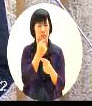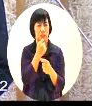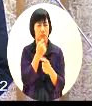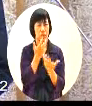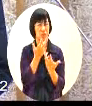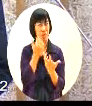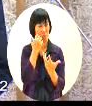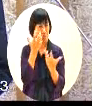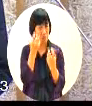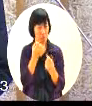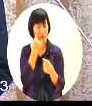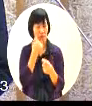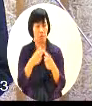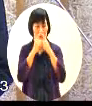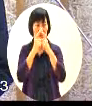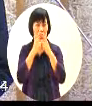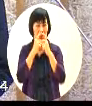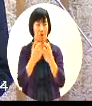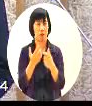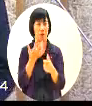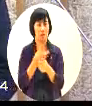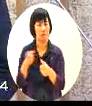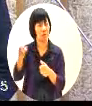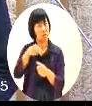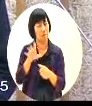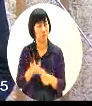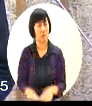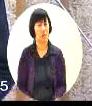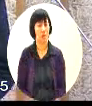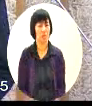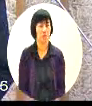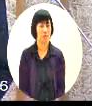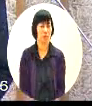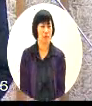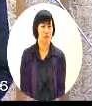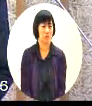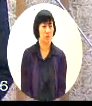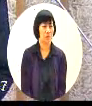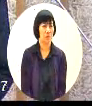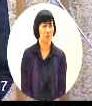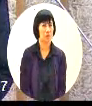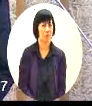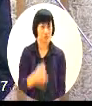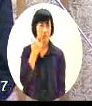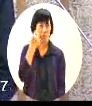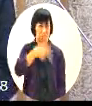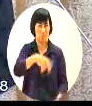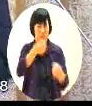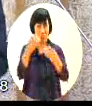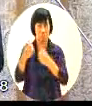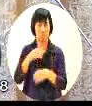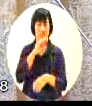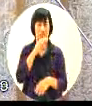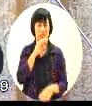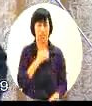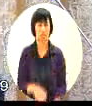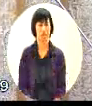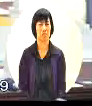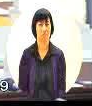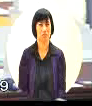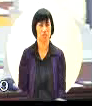当个变更回来。还地于民，这我一定会来，用这个方法来做检讨。谢谢。 好，谢谢局